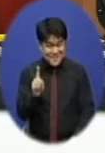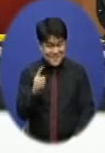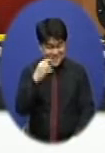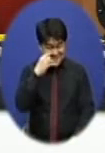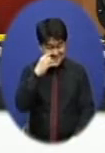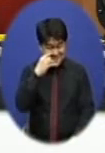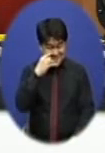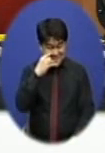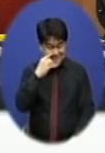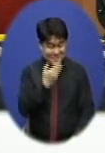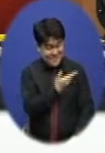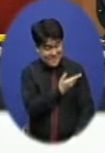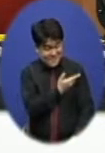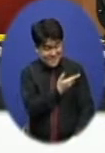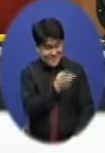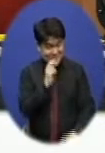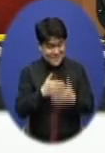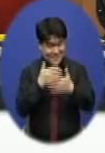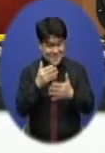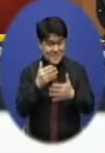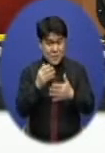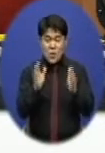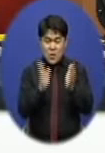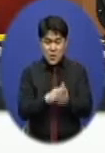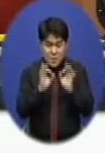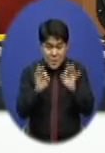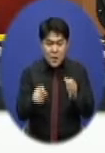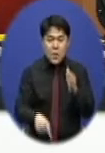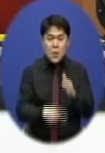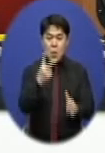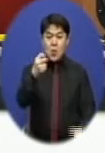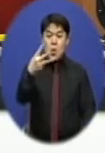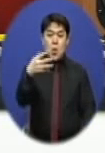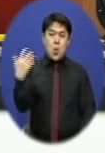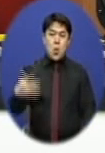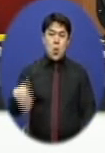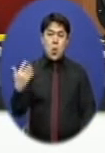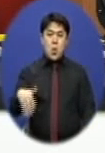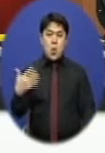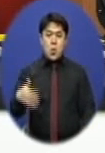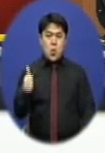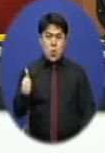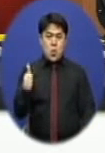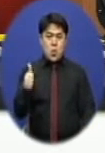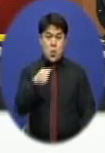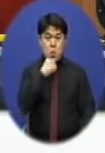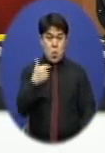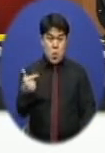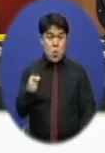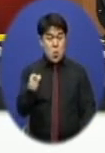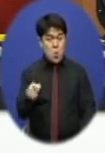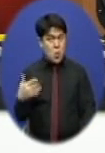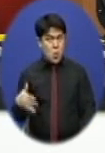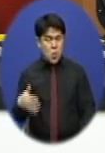예. 점수는 우리 서정우 씨의 뮤직비디오를 네. 볼까요? 123표. 와 높은 점수